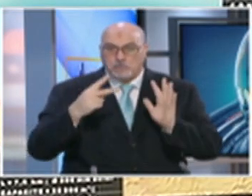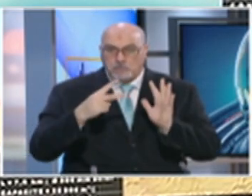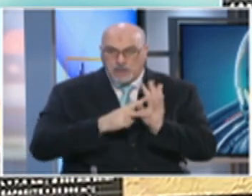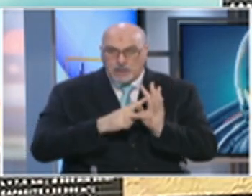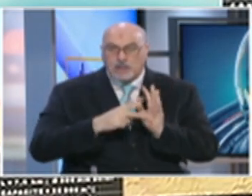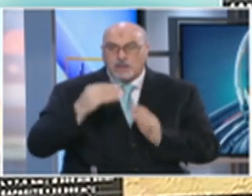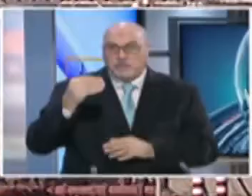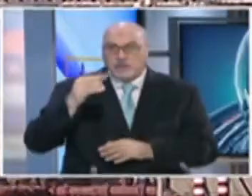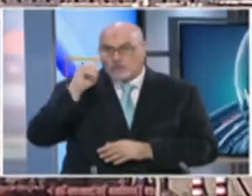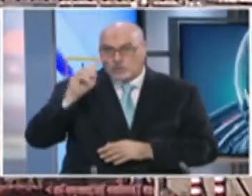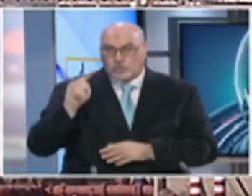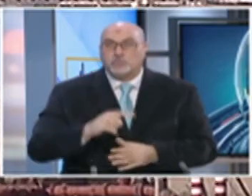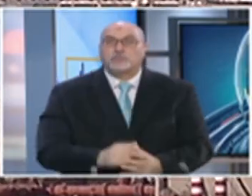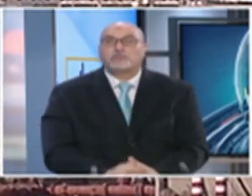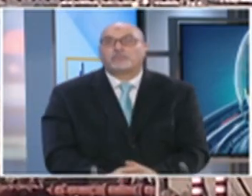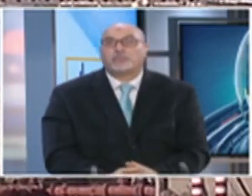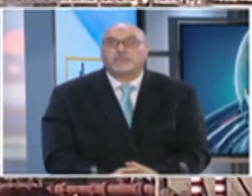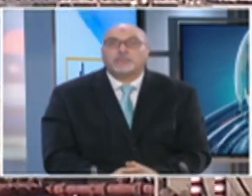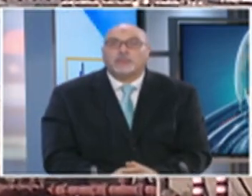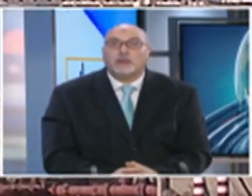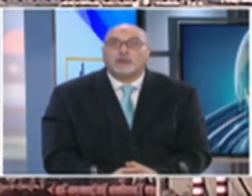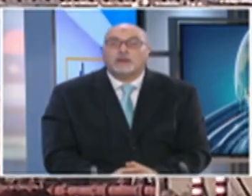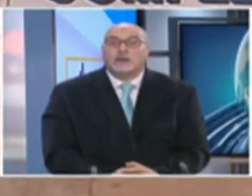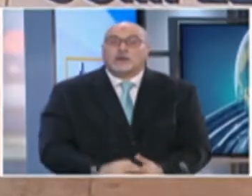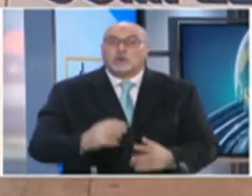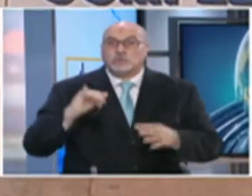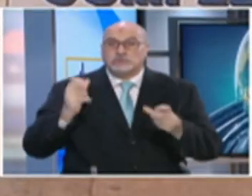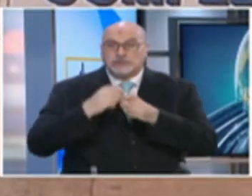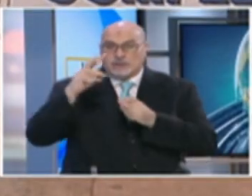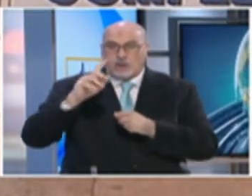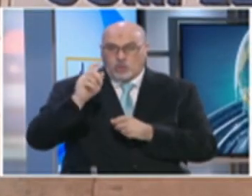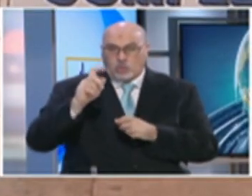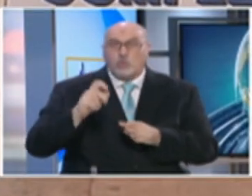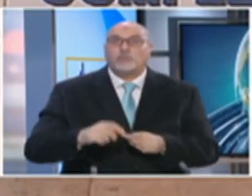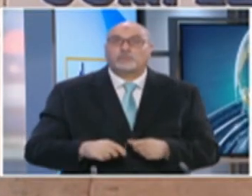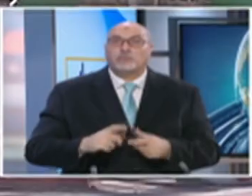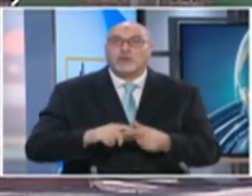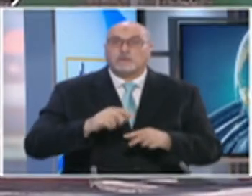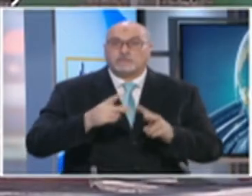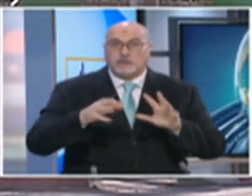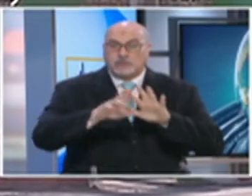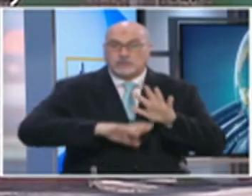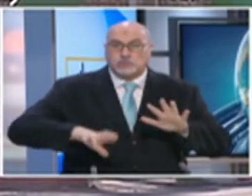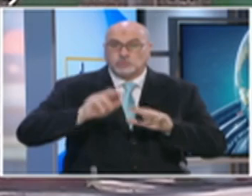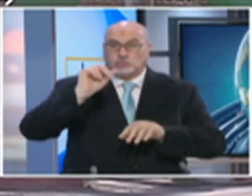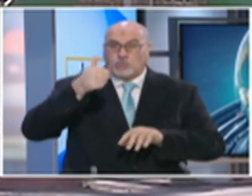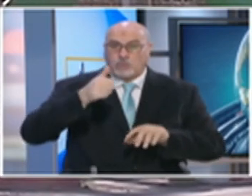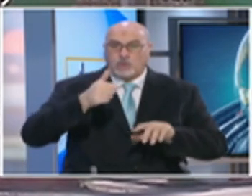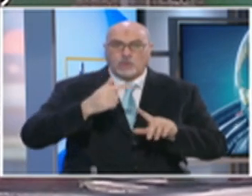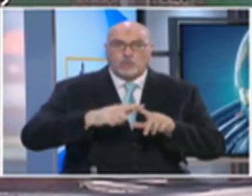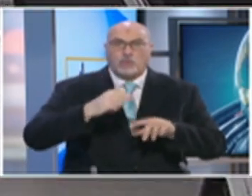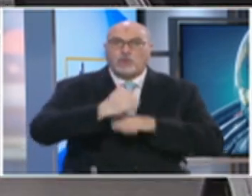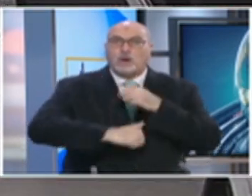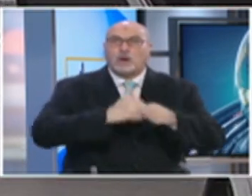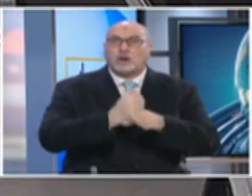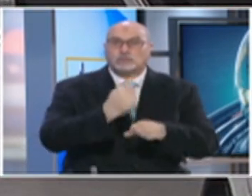واحدة منها. وتعد محطة التحلية كهرماء بأرزي أول منشأة لتحلية المياه بالمنطقة والتي دخلت الخدمة سنة